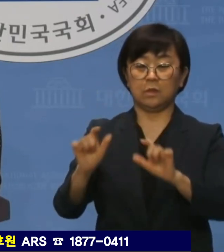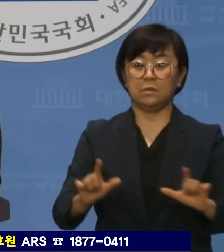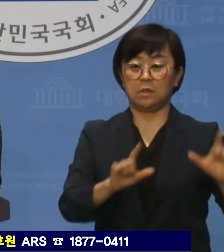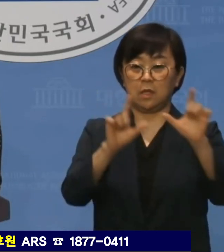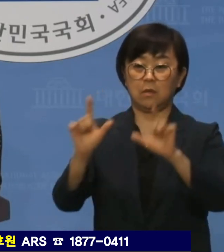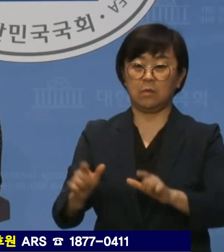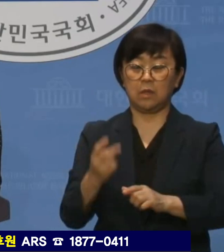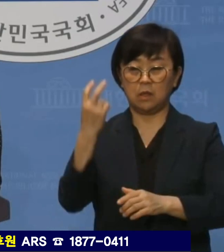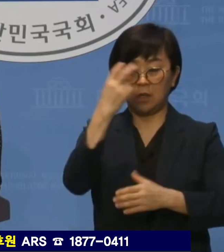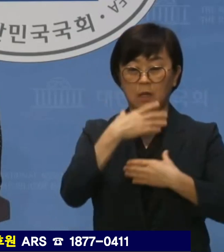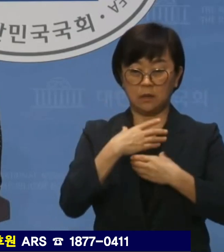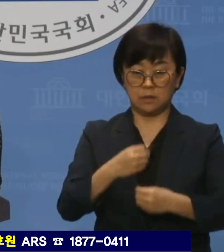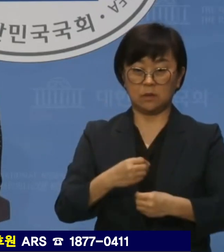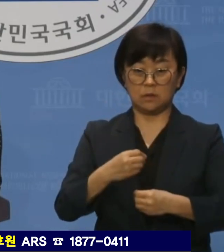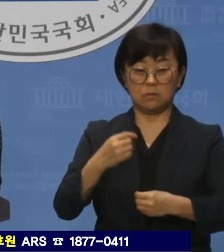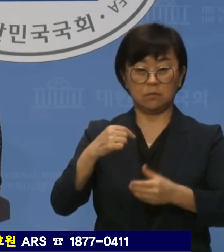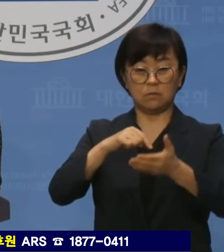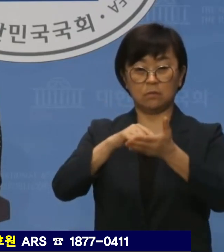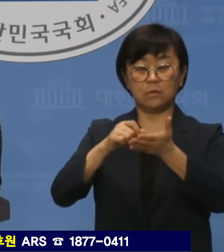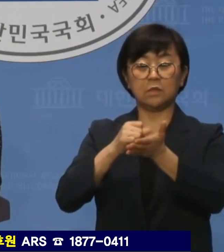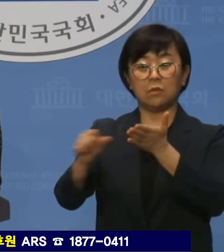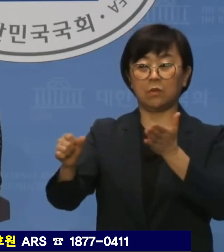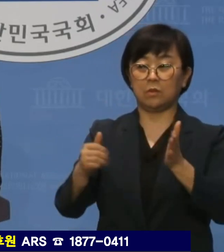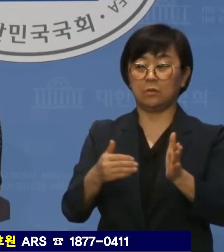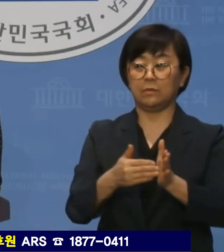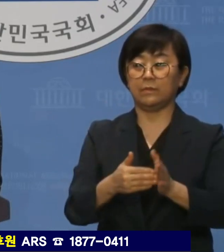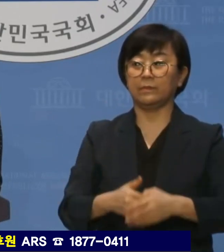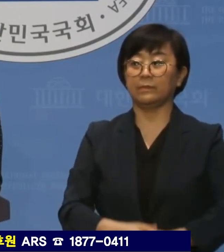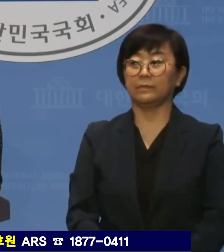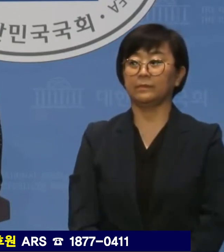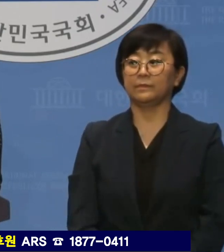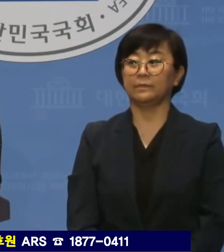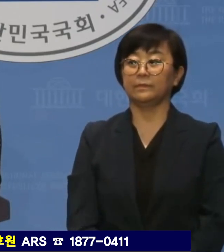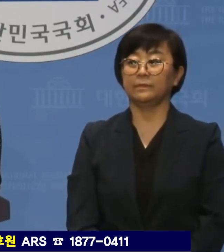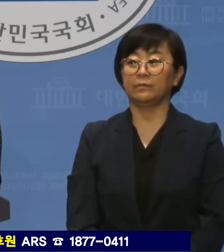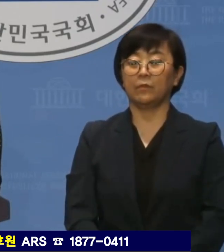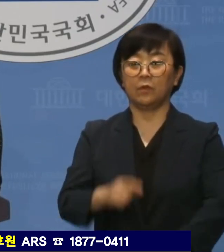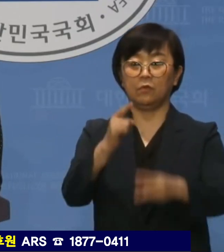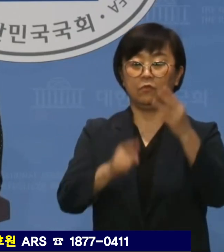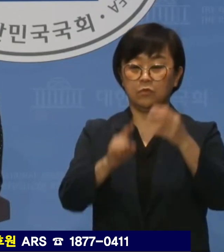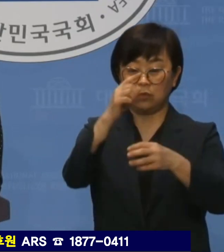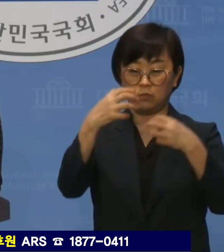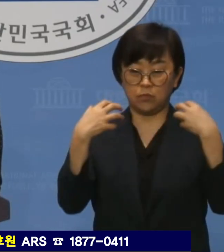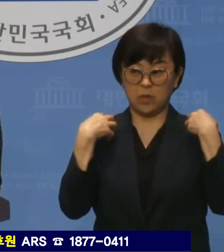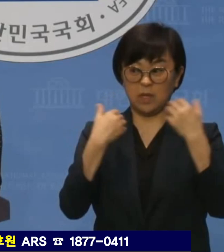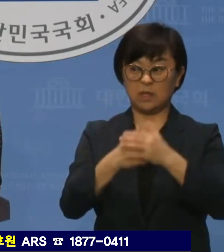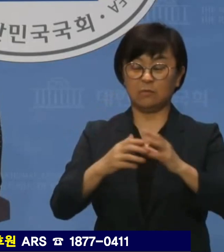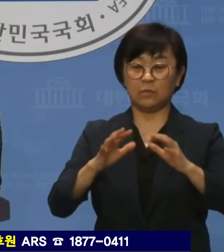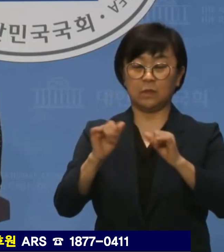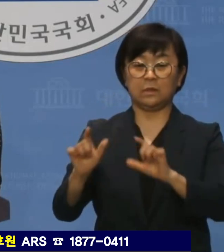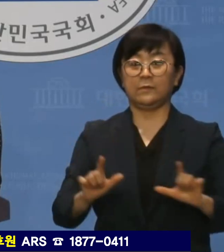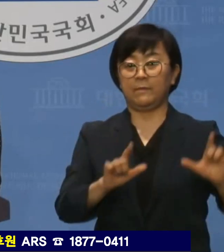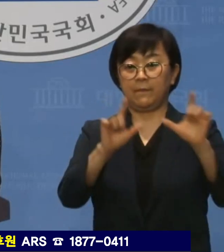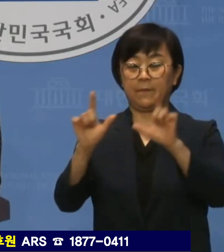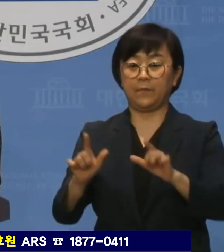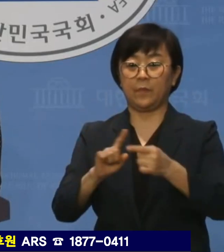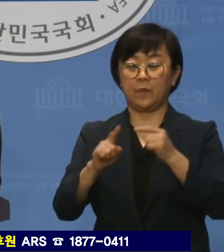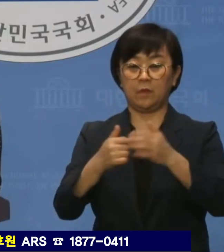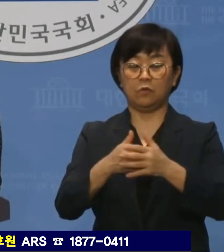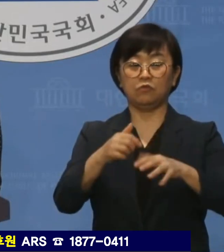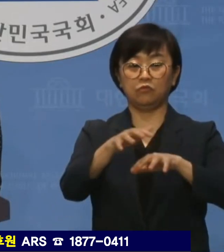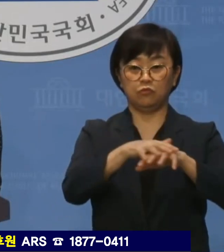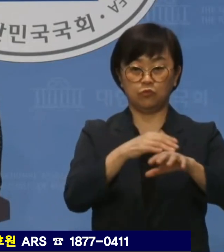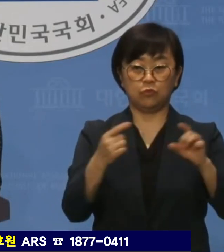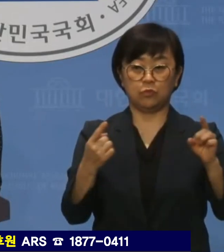치안은 아예 머릿속에 지웠습니까? 윤석열 정부에서 민생 치안은